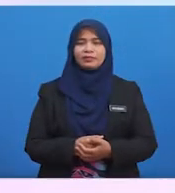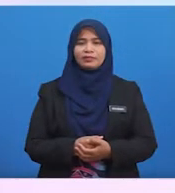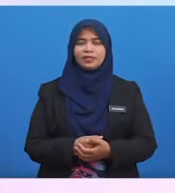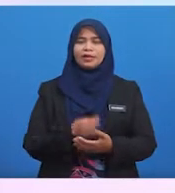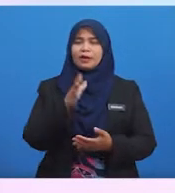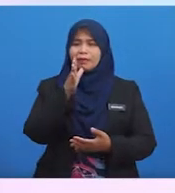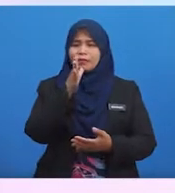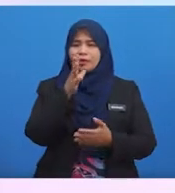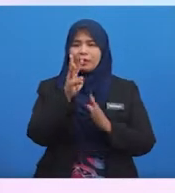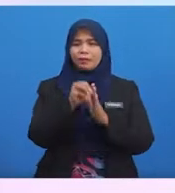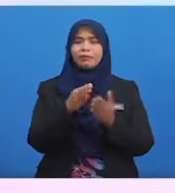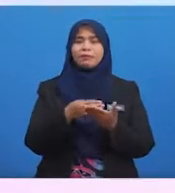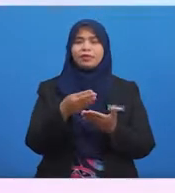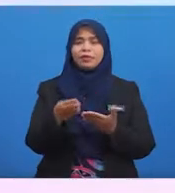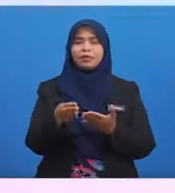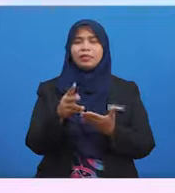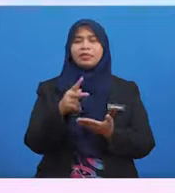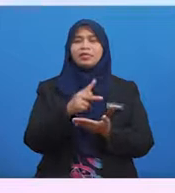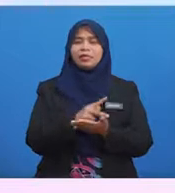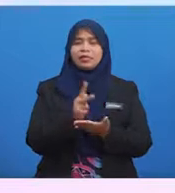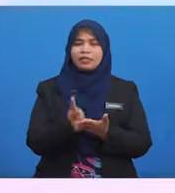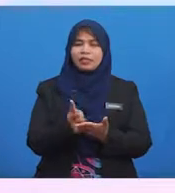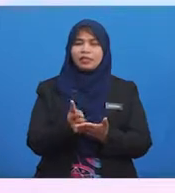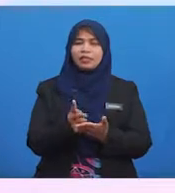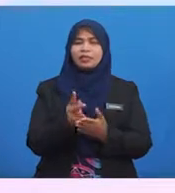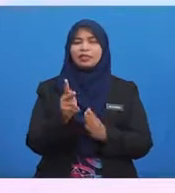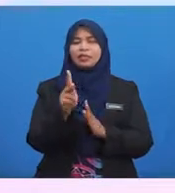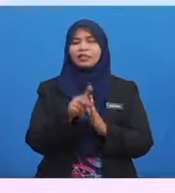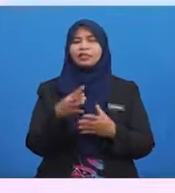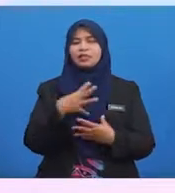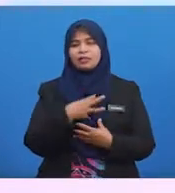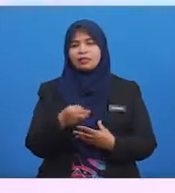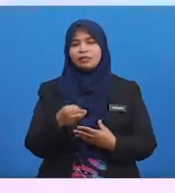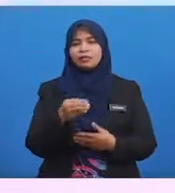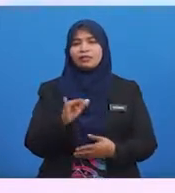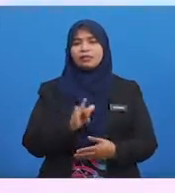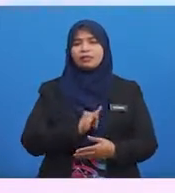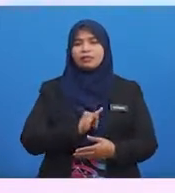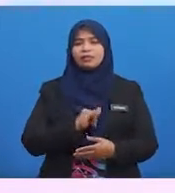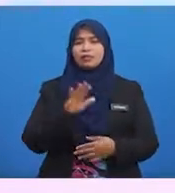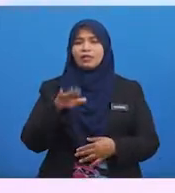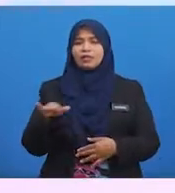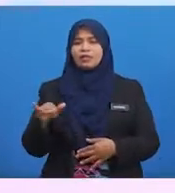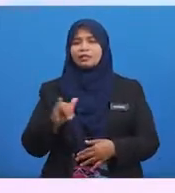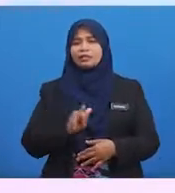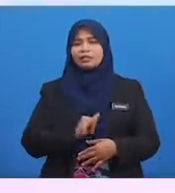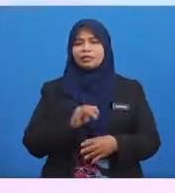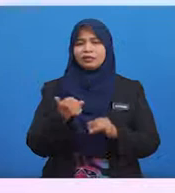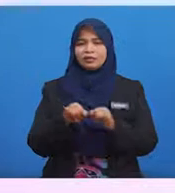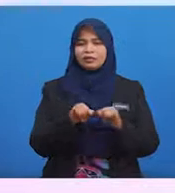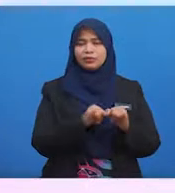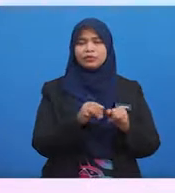lemak membeli sepotong cake kegemaran sayur adik saya juga